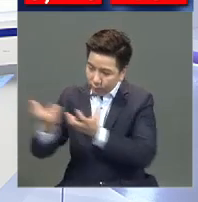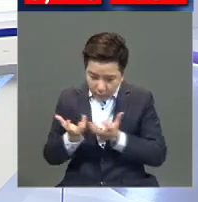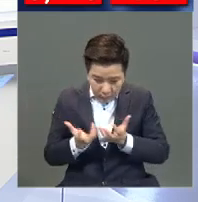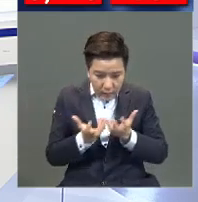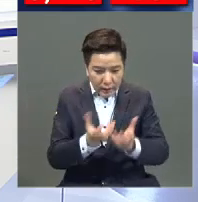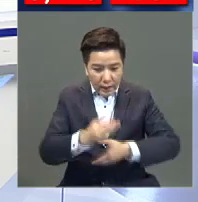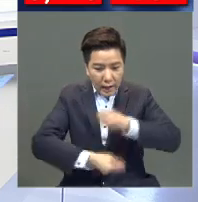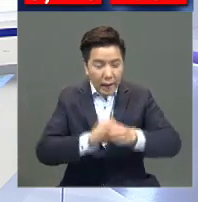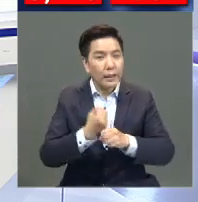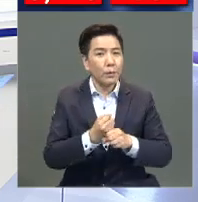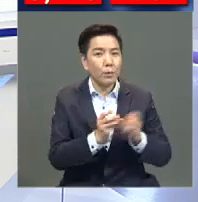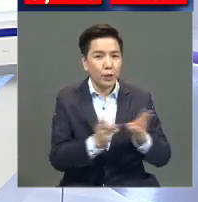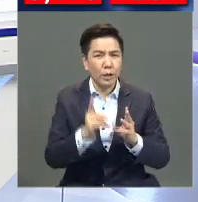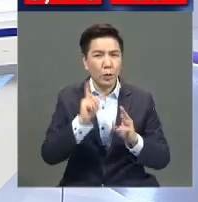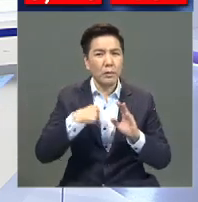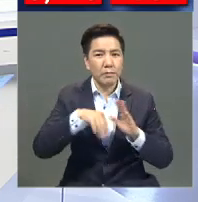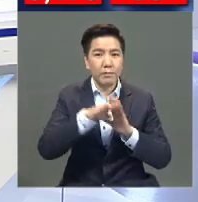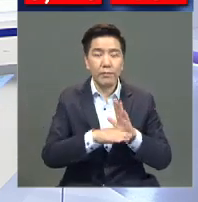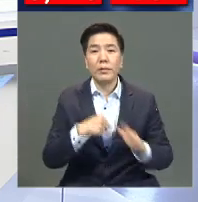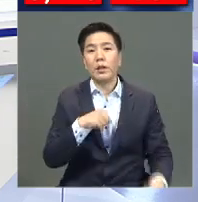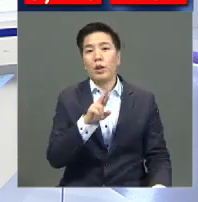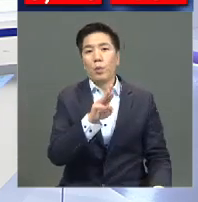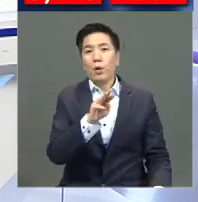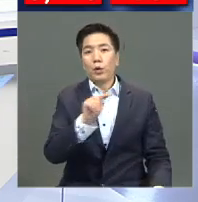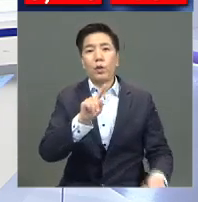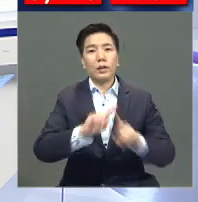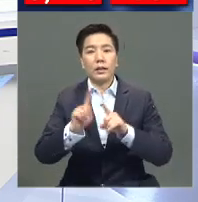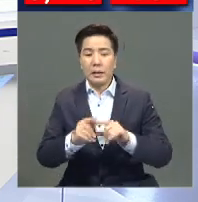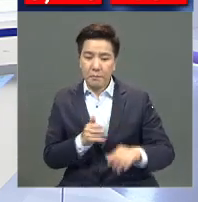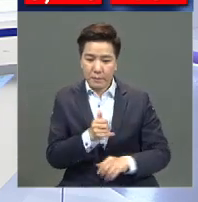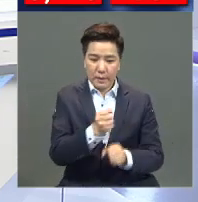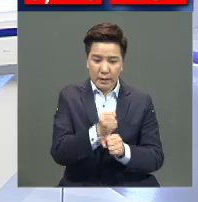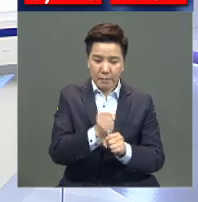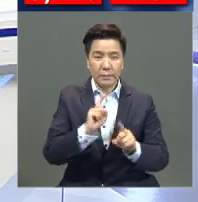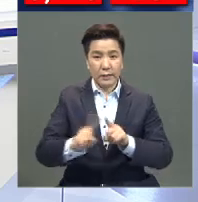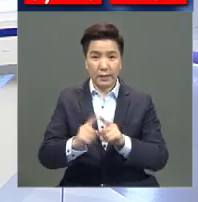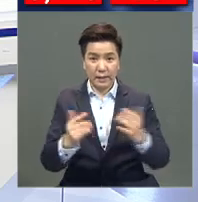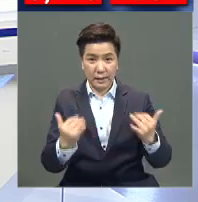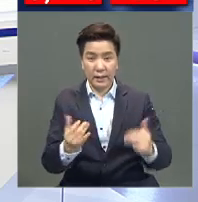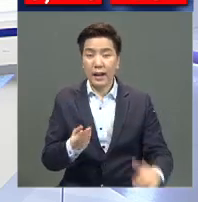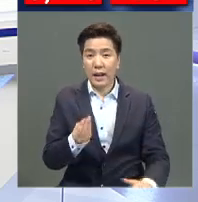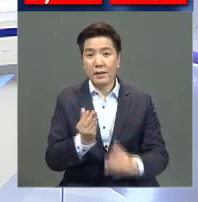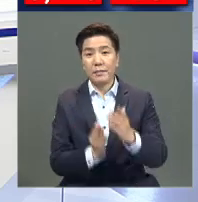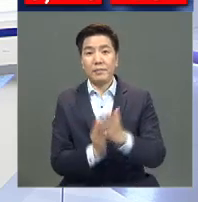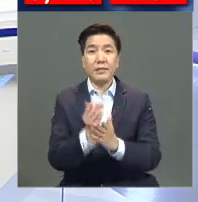มาต่อยอดได้นะคะเพราะฉะนั้นยังมีรัฐมนตรีอีกหลายท่านที่จะต้องเข้ามาทำการบ้านเหล่านี้เนี่ยเพื่อให้สำเร็จได้นะคะ